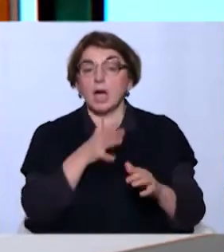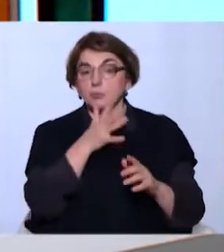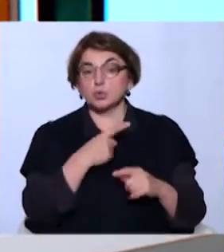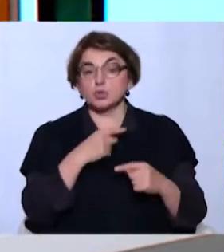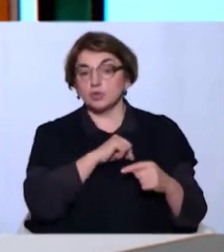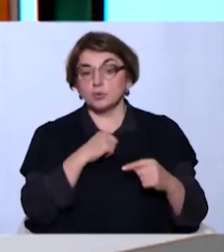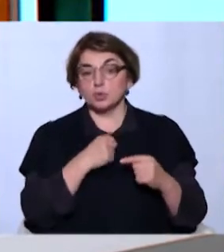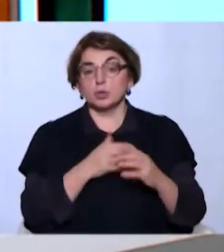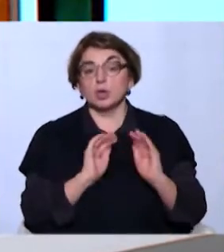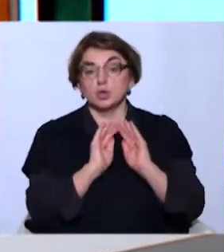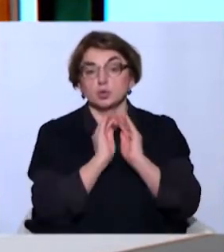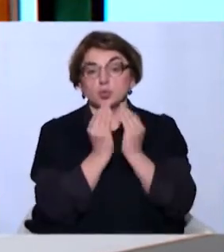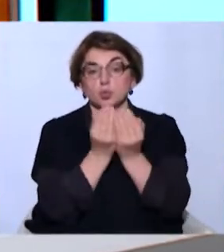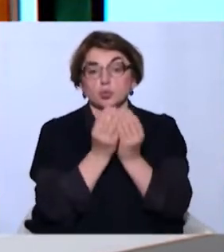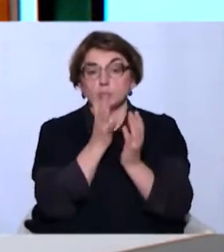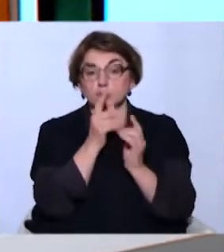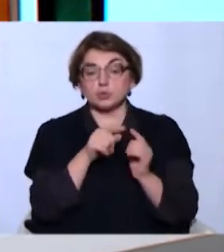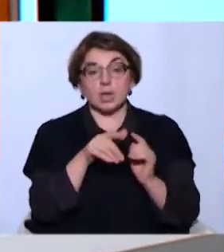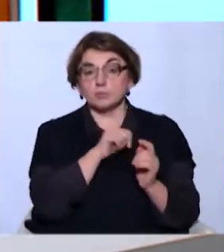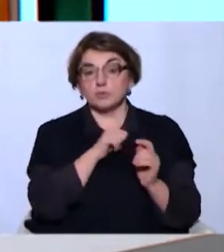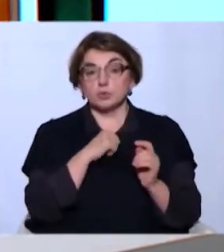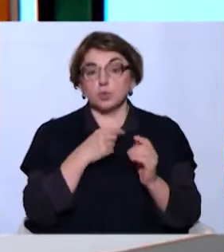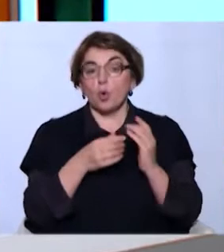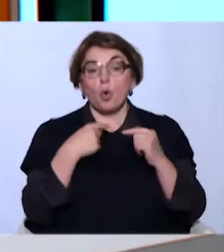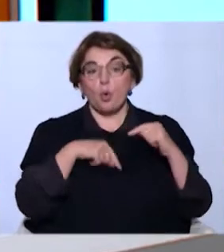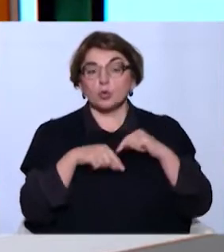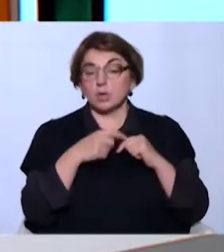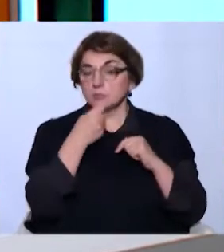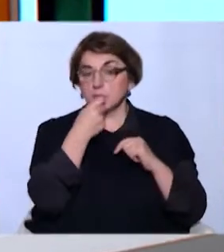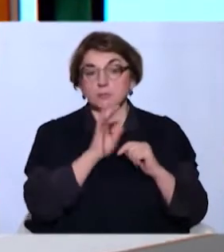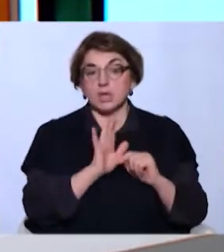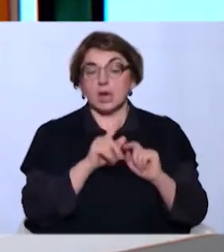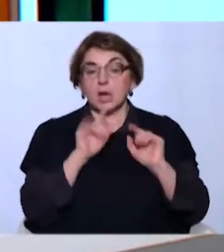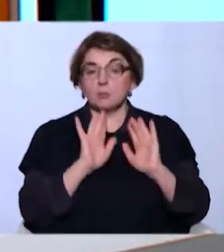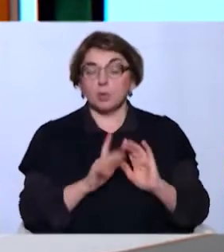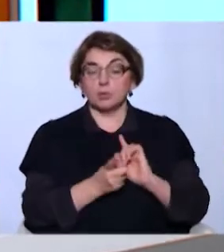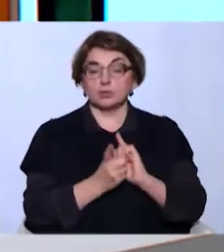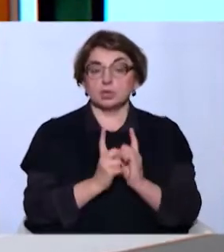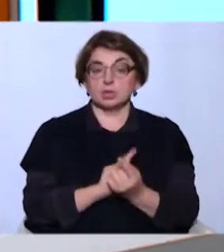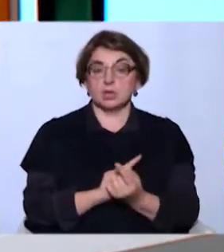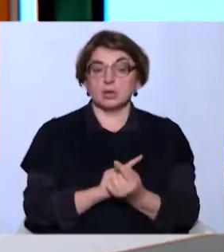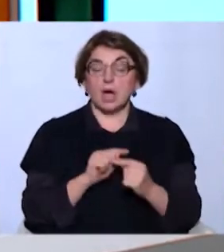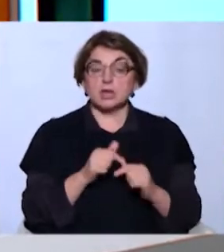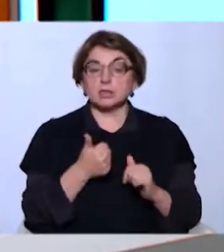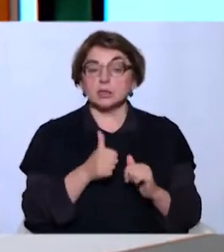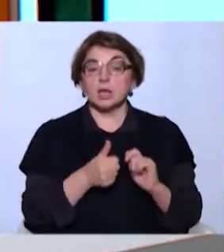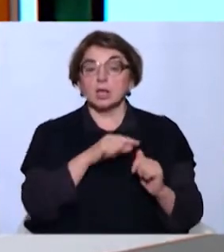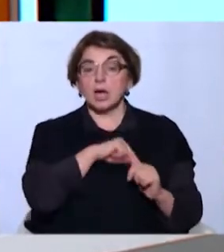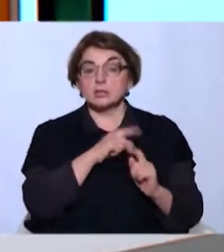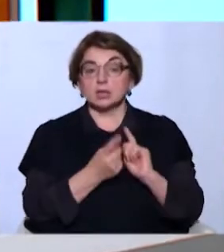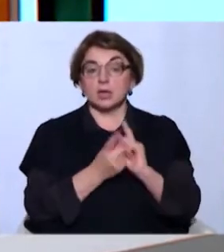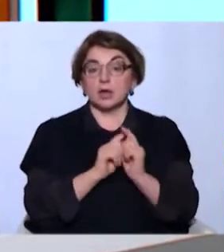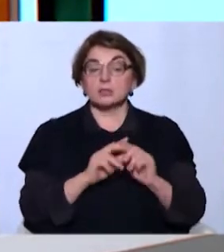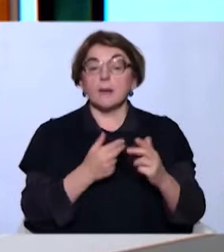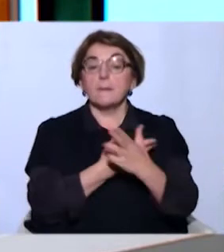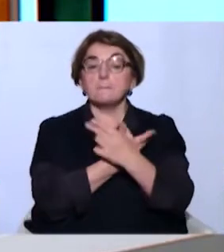ორგანიზმი ჭუპრის პერიოდში არ იკვებება, მხოლოდ გარდაქმნას განიცდის. ასეთი მეტამორფოზული განვითარება ახასიათებს პეპლების